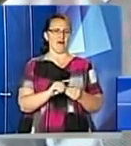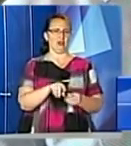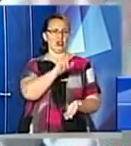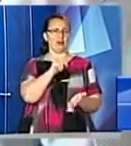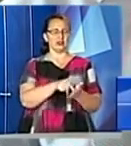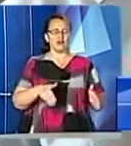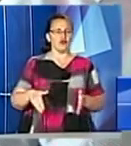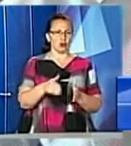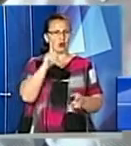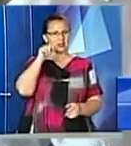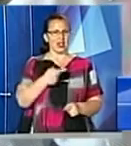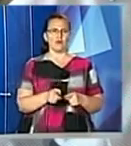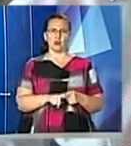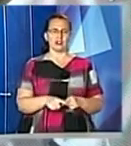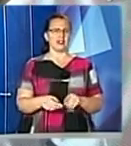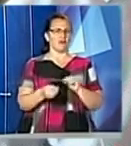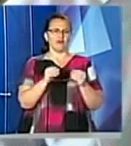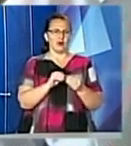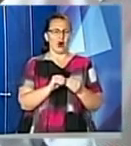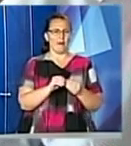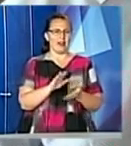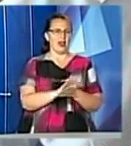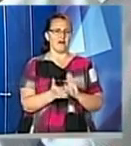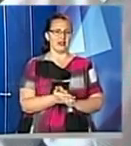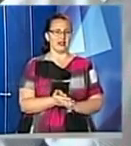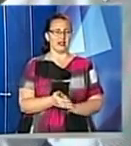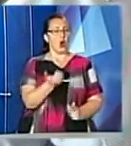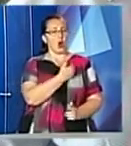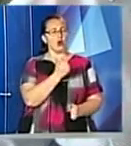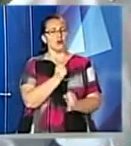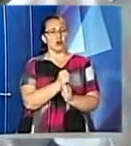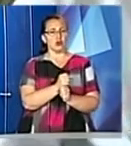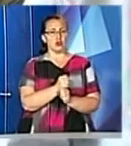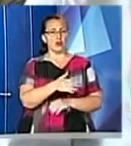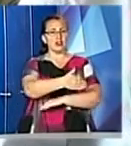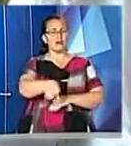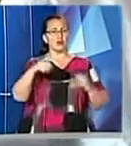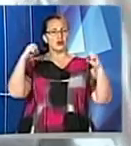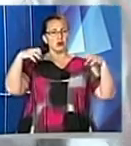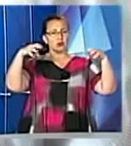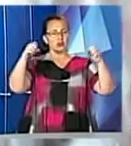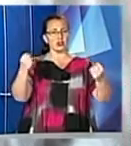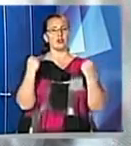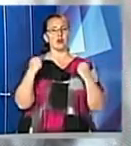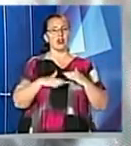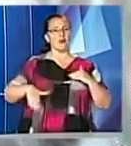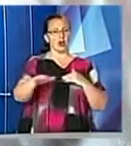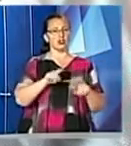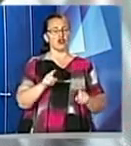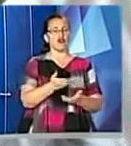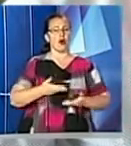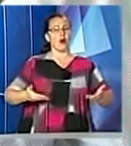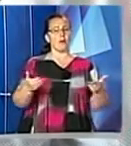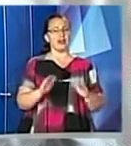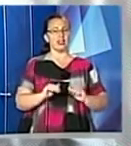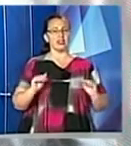всі знаємо, що зараз вони в критичних станах. Також хочемо зробити вуличне освітлення, спортивні майданчики, відповідно, щоб наші діти мали